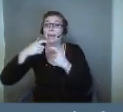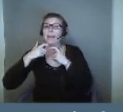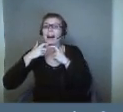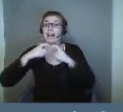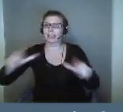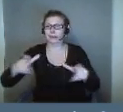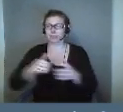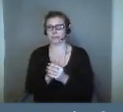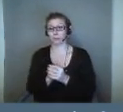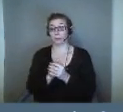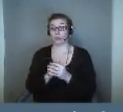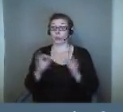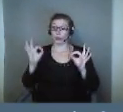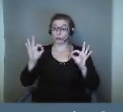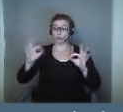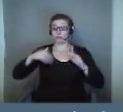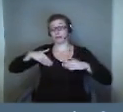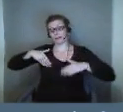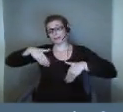je crois, dans notre démarche, c'est d'avoir